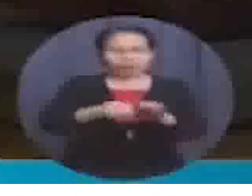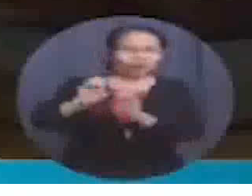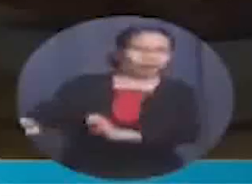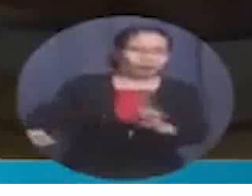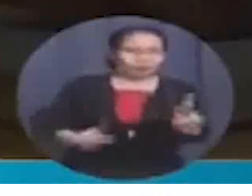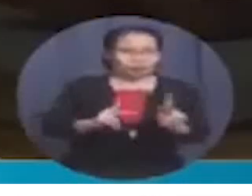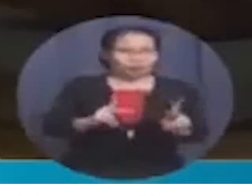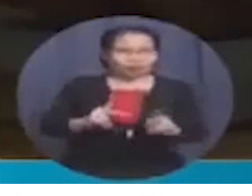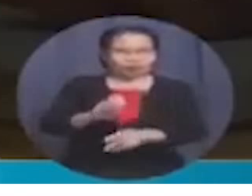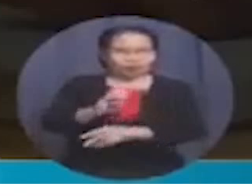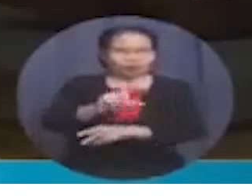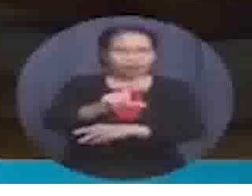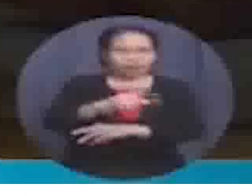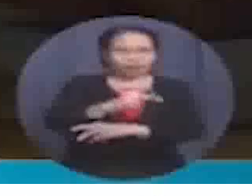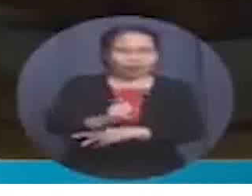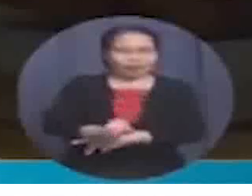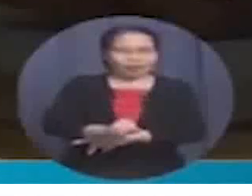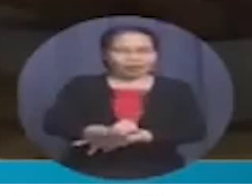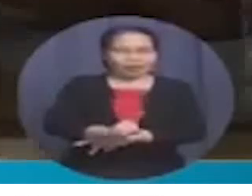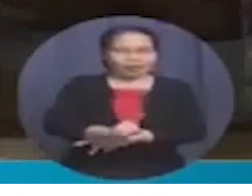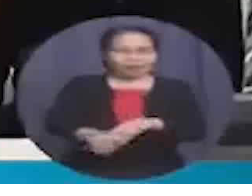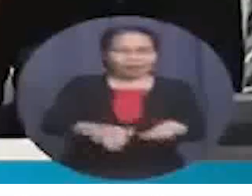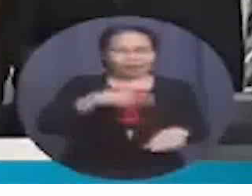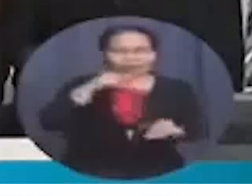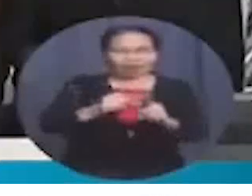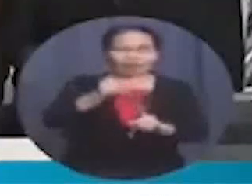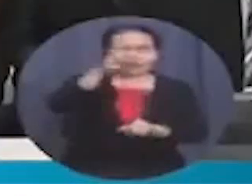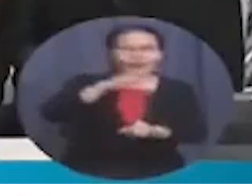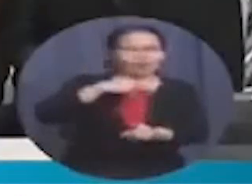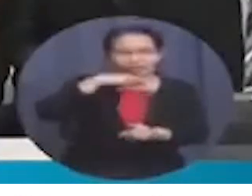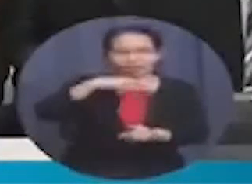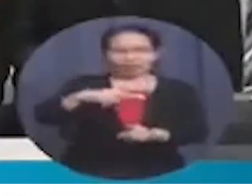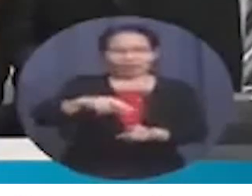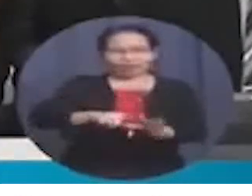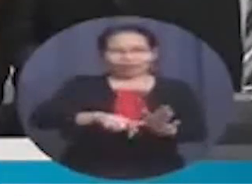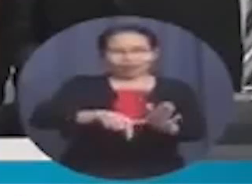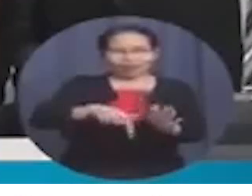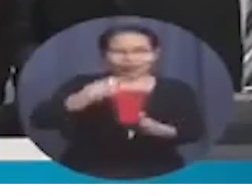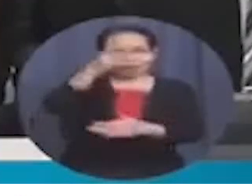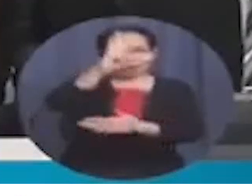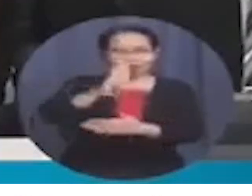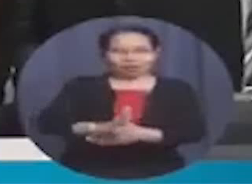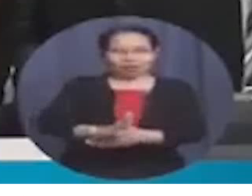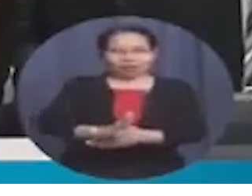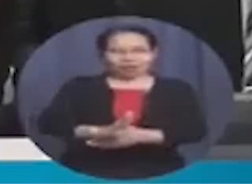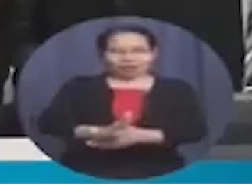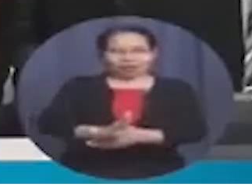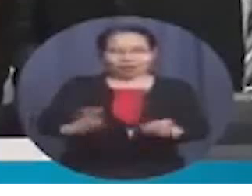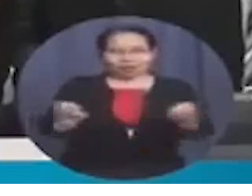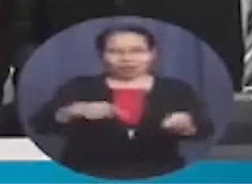ng masasamang tao, si Elipas, hindi salita ng Diyos yun. Bandang huli, sabi ng Diyos, wala